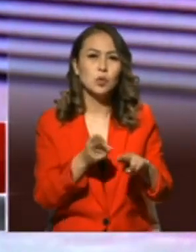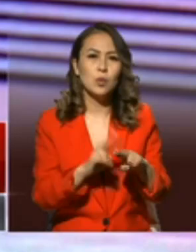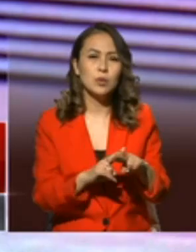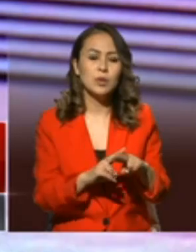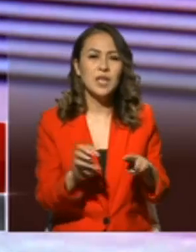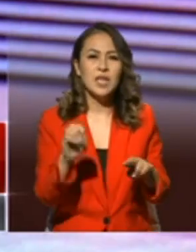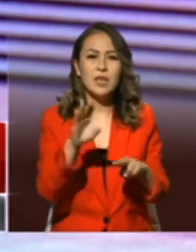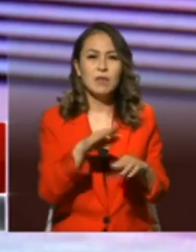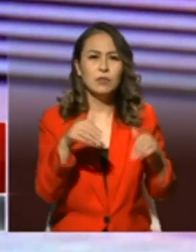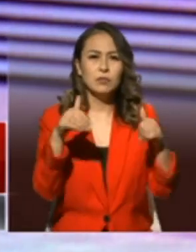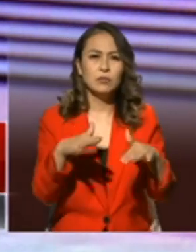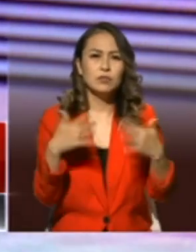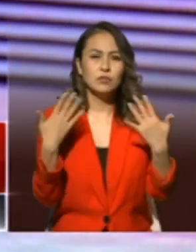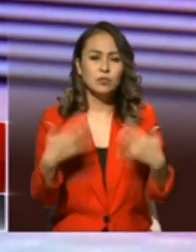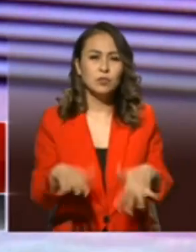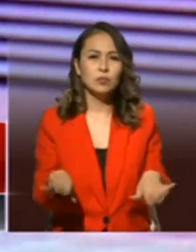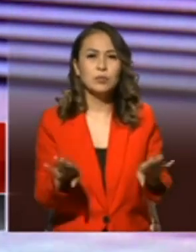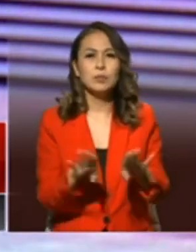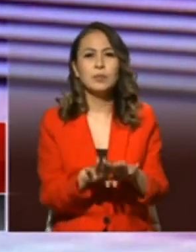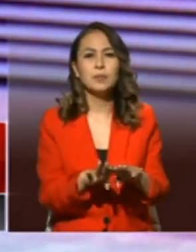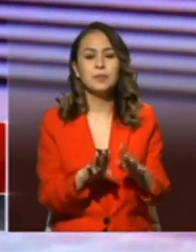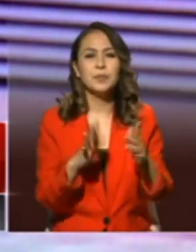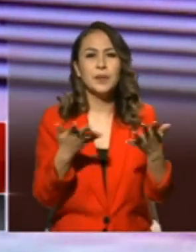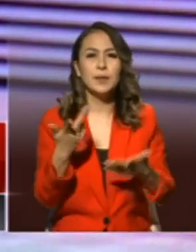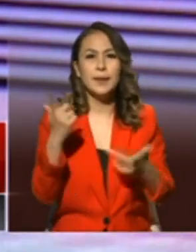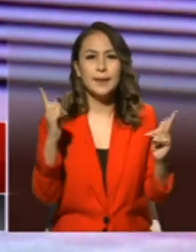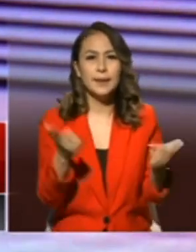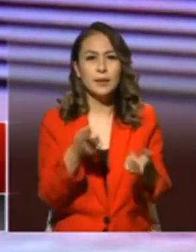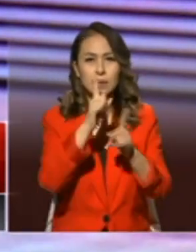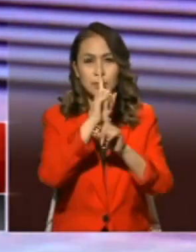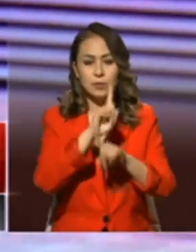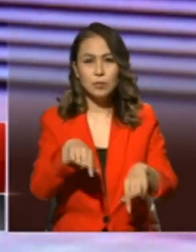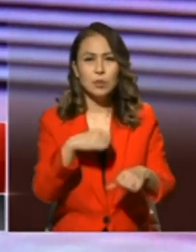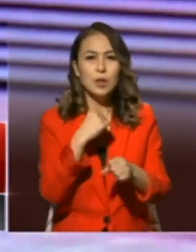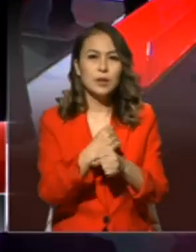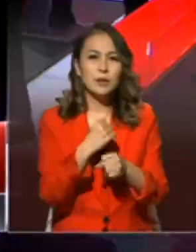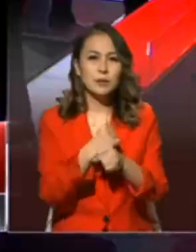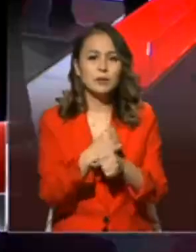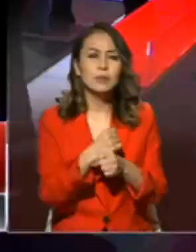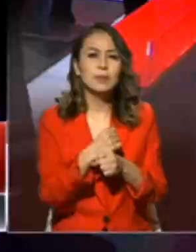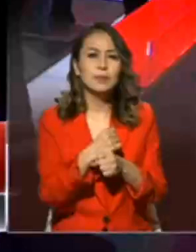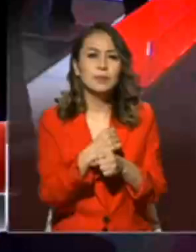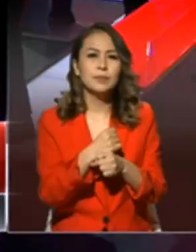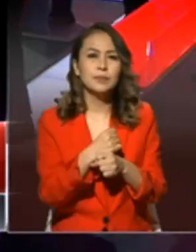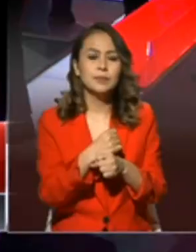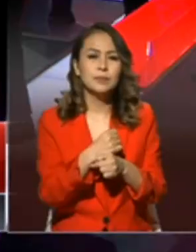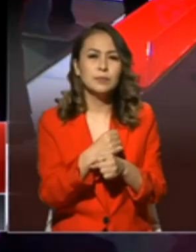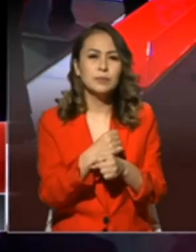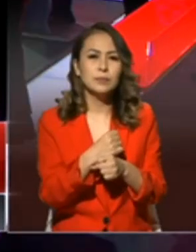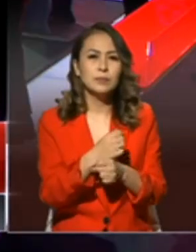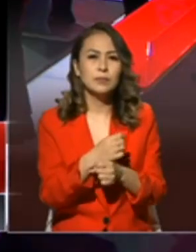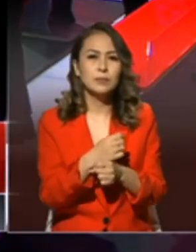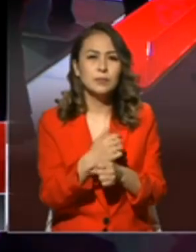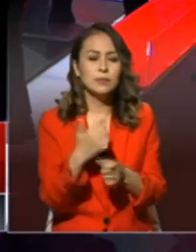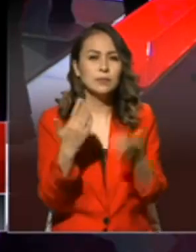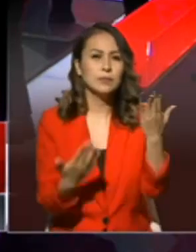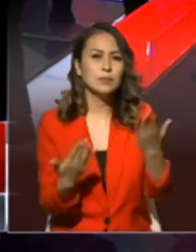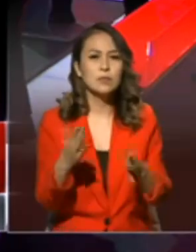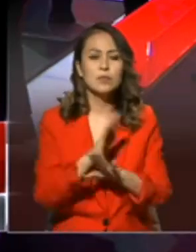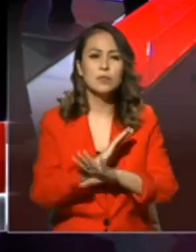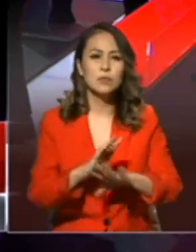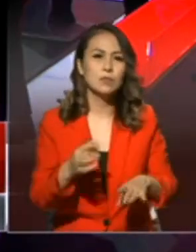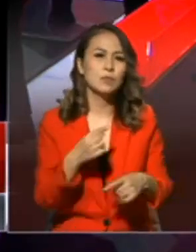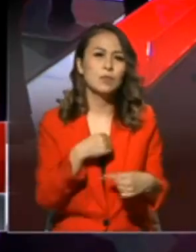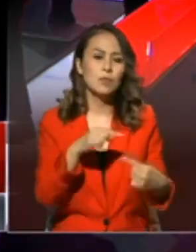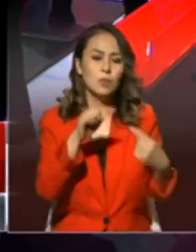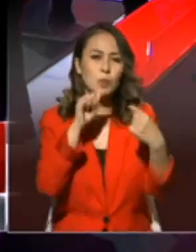мәселен шеш пуан. Ол ер келісім бермесе, яны қарсы болса, демек ол келісім берді деген сөз. Егер ол жоқ мен қарсым деп